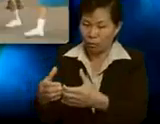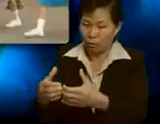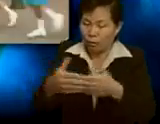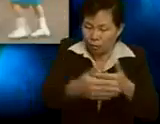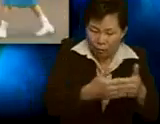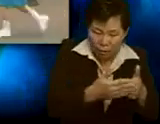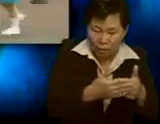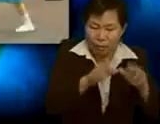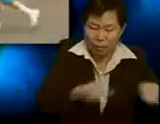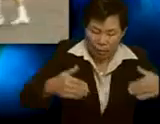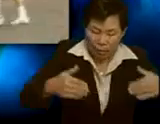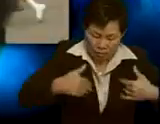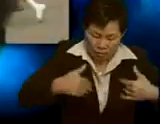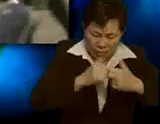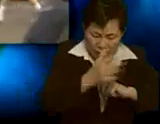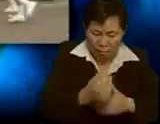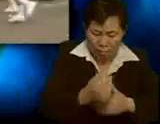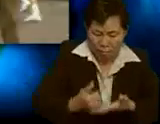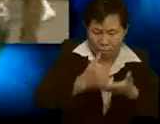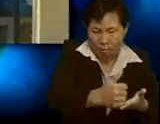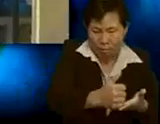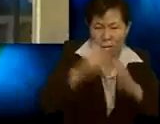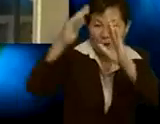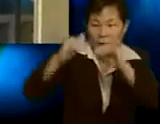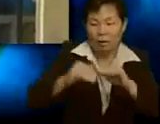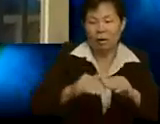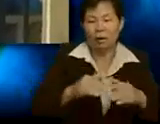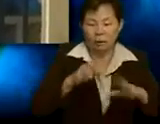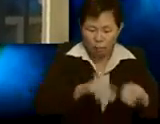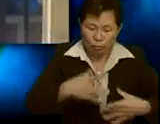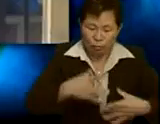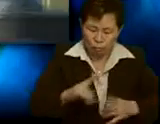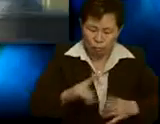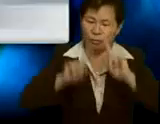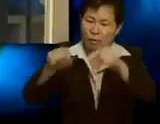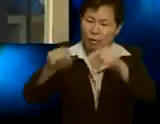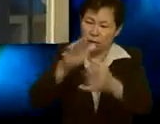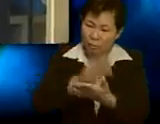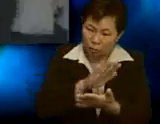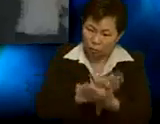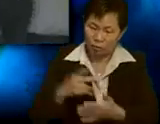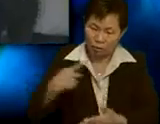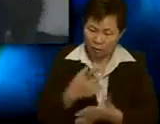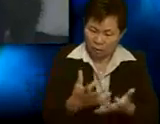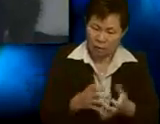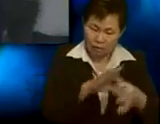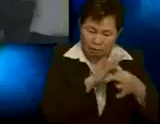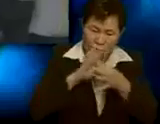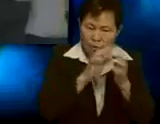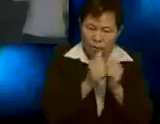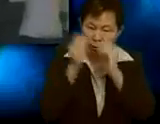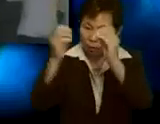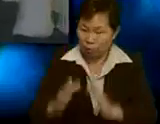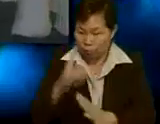mendekati pelajar-pelajar yang bermasalah dan membantu mereka agar mereka suka pergi ke sekolah. Kita hendaklah bersepakat